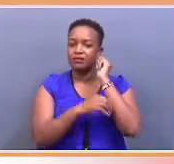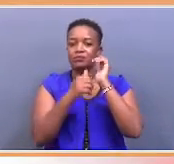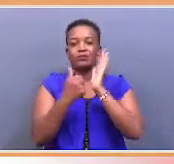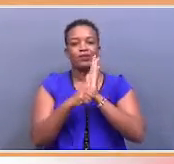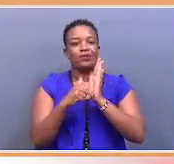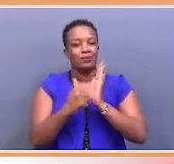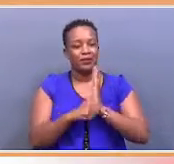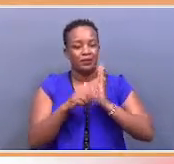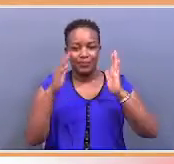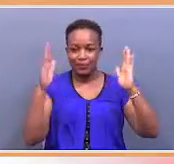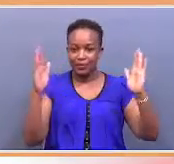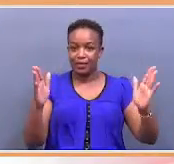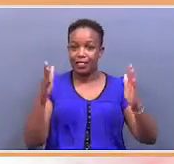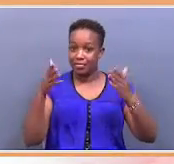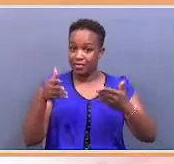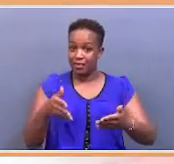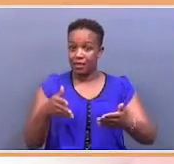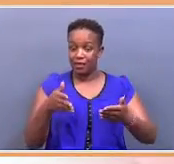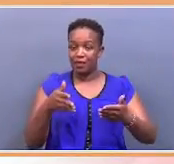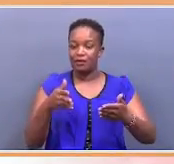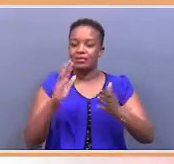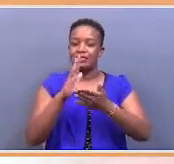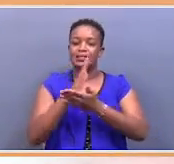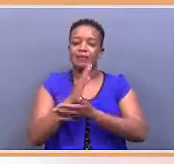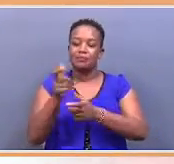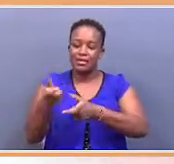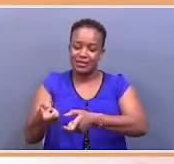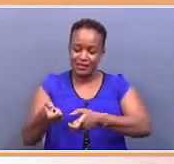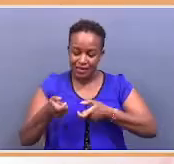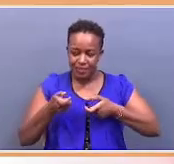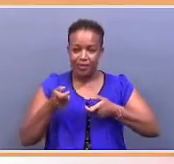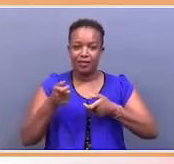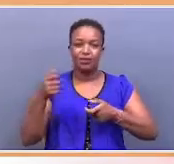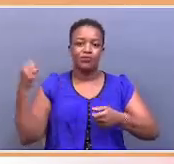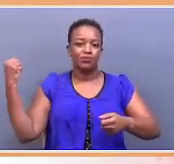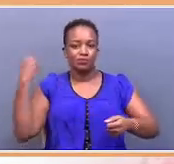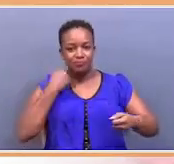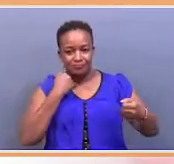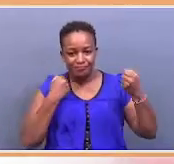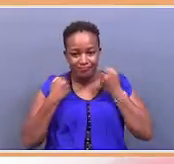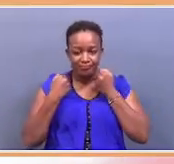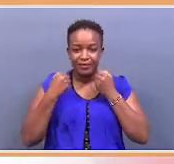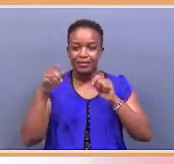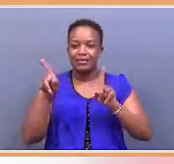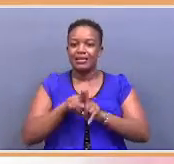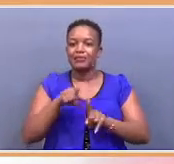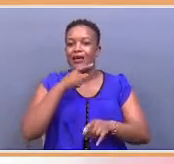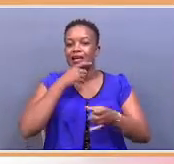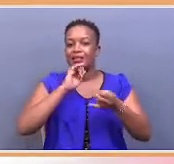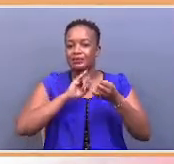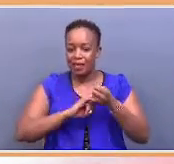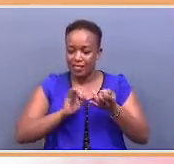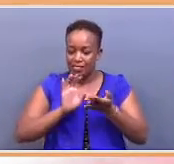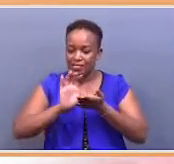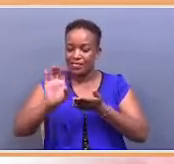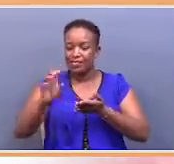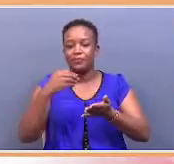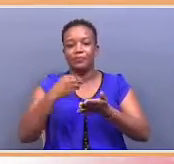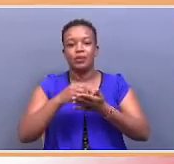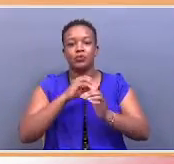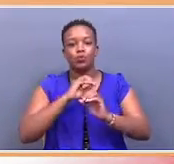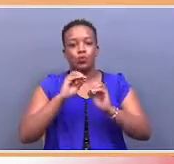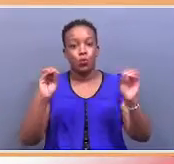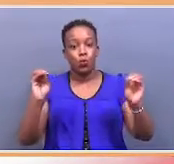kudhurumiwa, isipokuwa kimapenzi peke yake, kuchapwa. Na kunyimwa pesa na wazee wetu. Kwa sababu like nao ni wakati